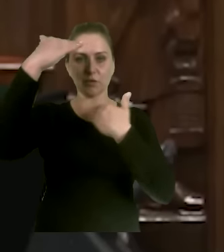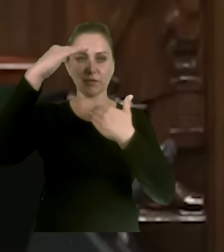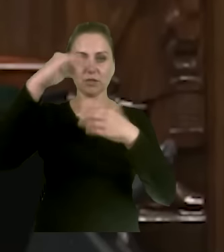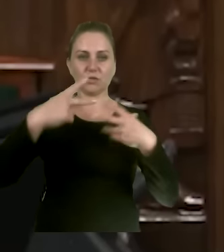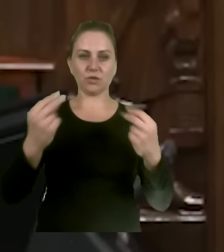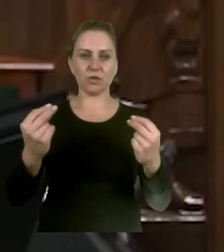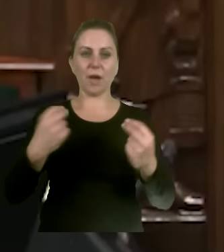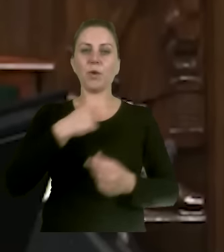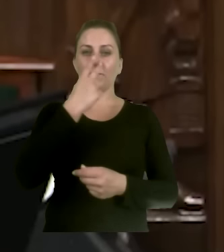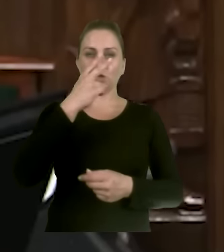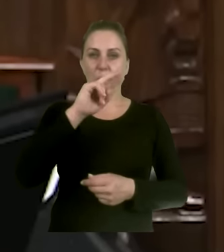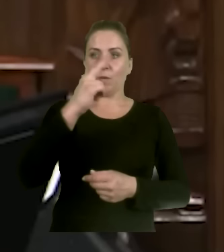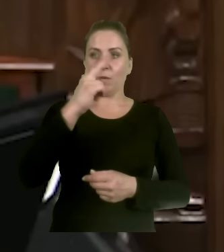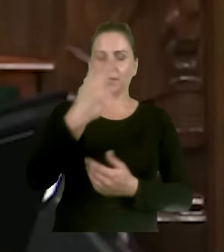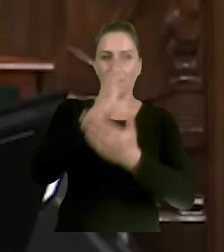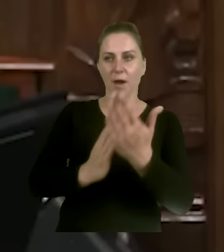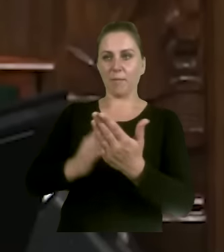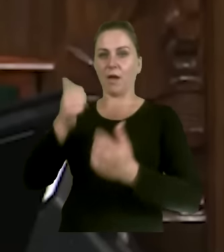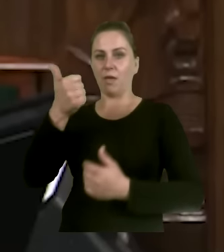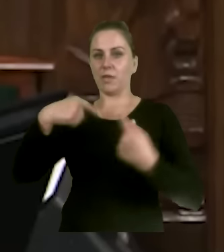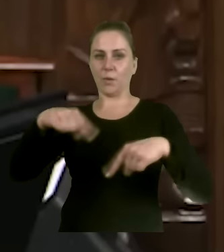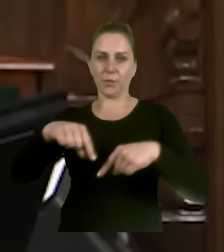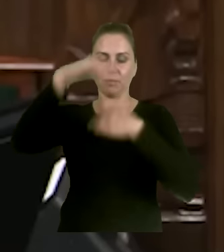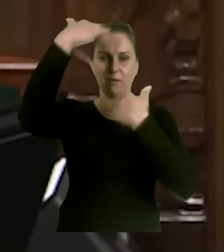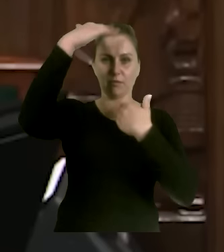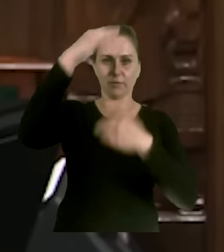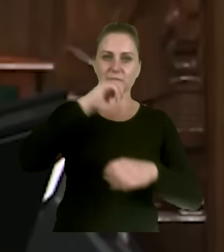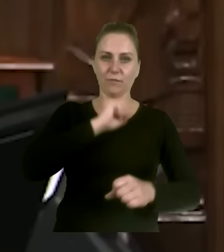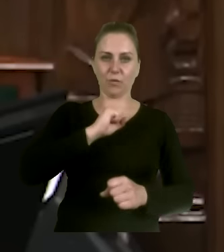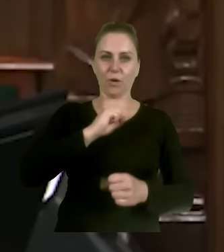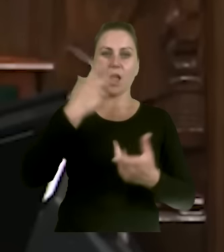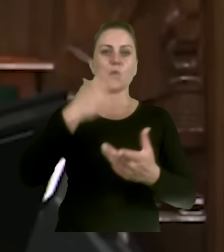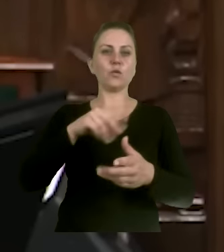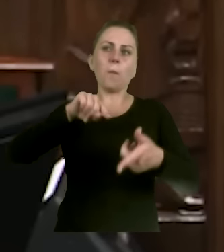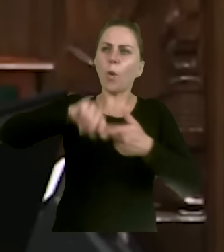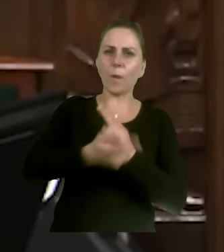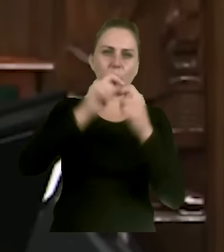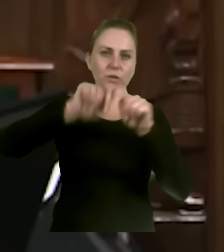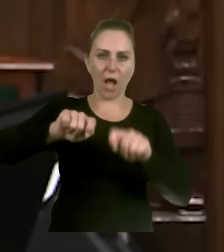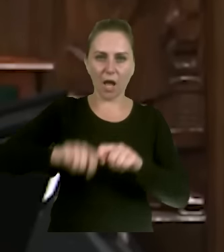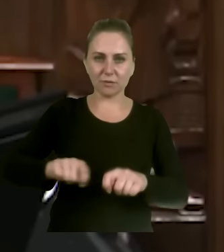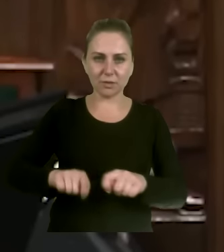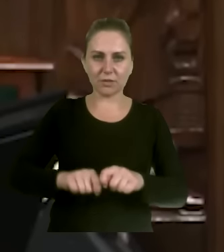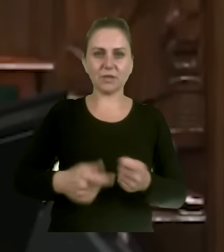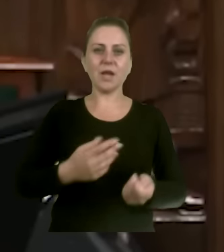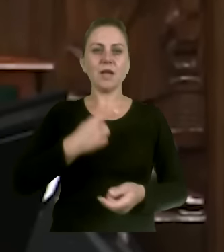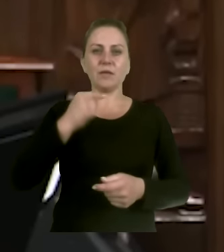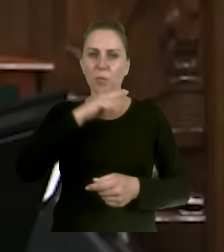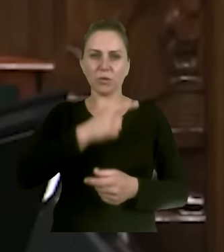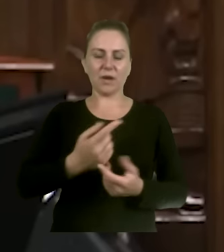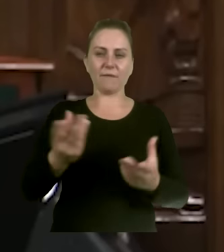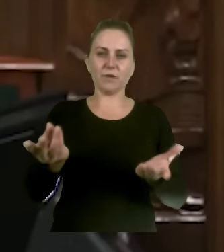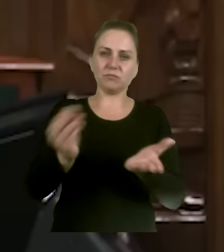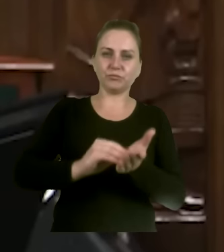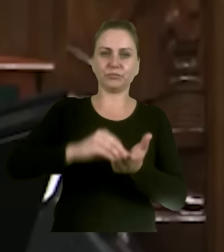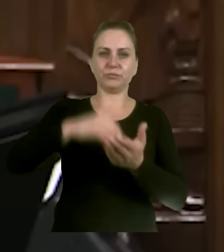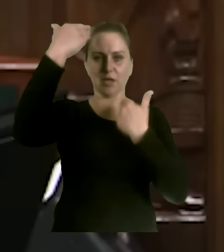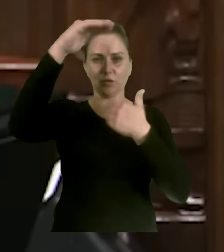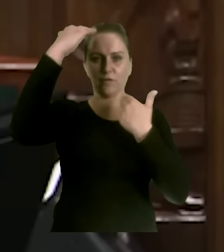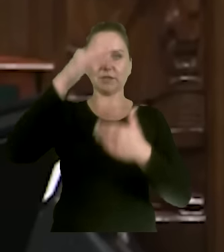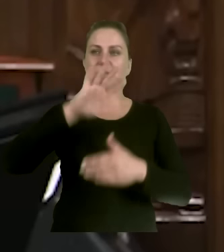na jednej z nich nie było Katowic. Jak rozumiem, te pogłębione audyty nie pozwoliły wam odkryć istnienia miasta Katowice w Polsce, jego potrzeb